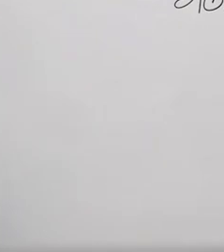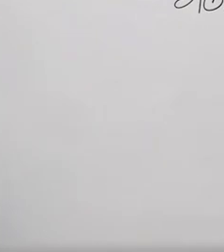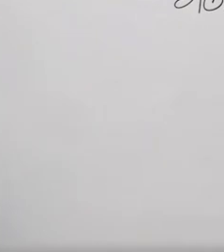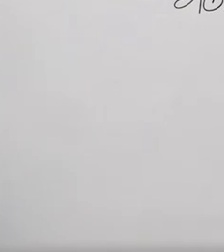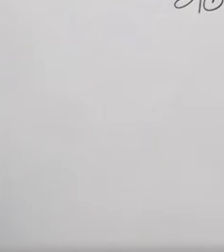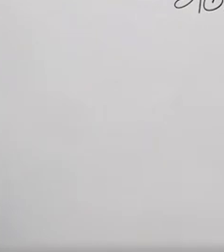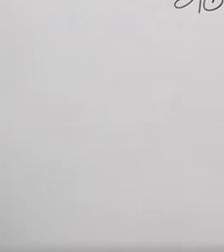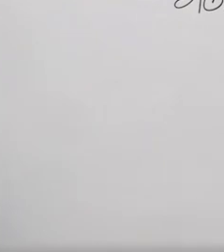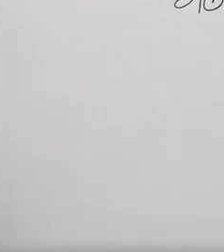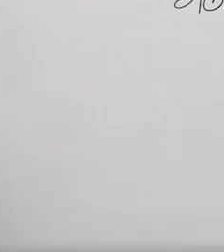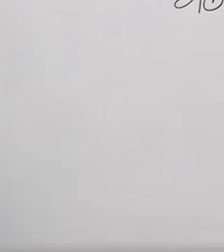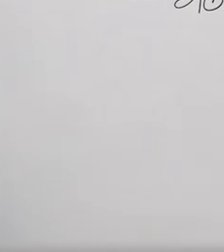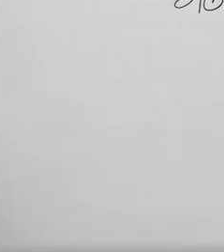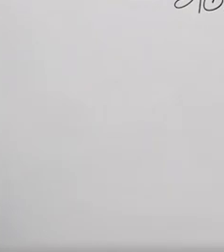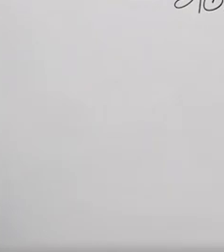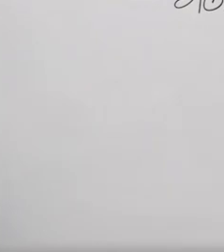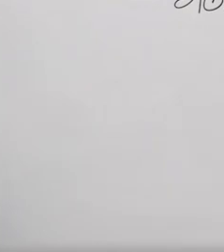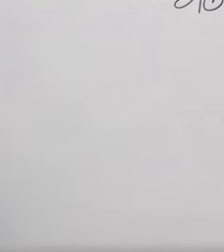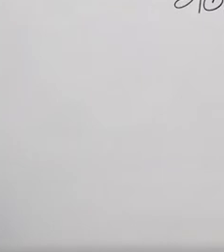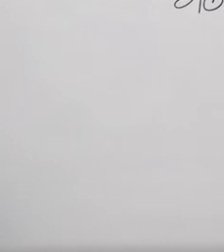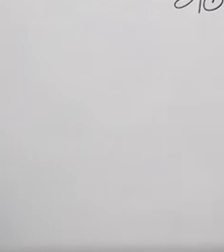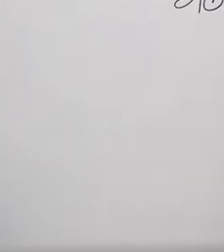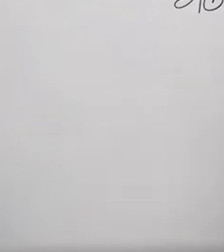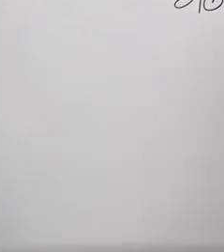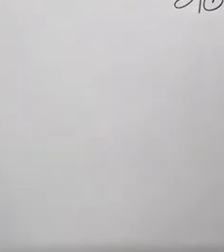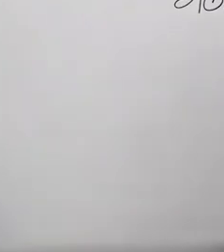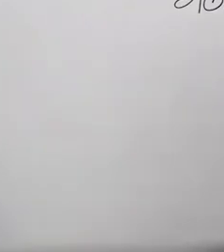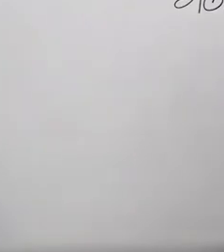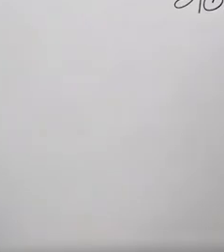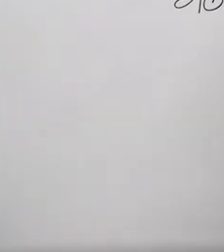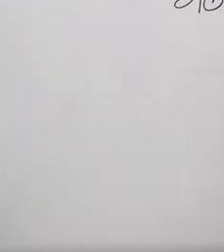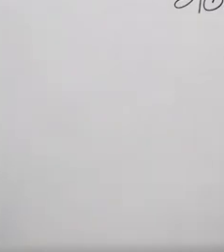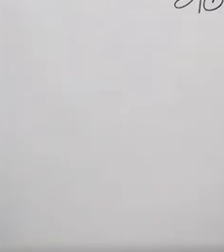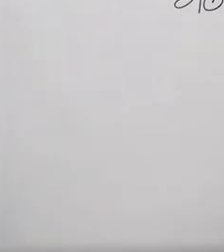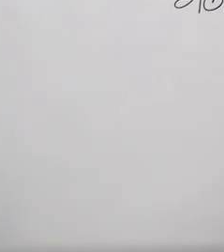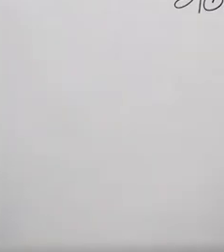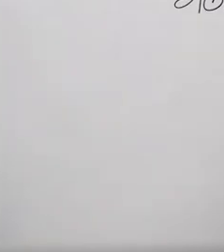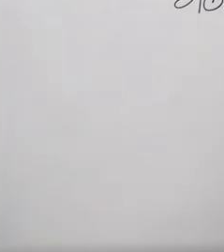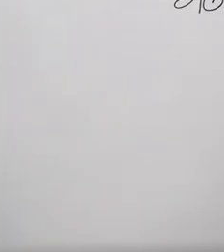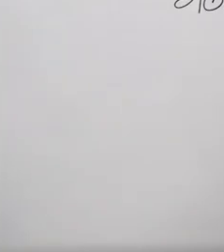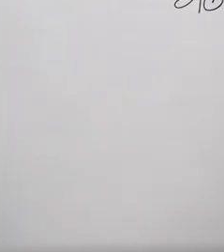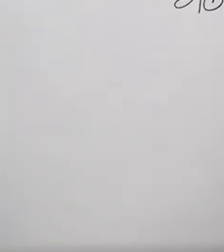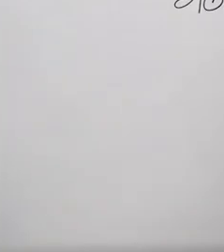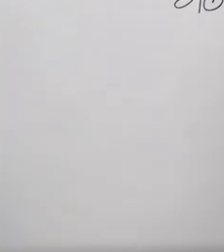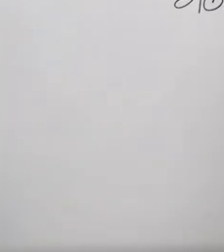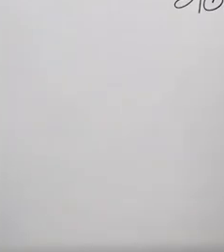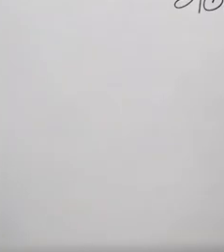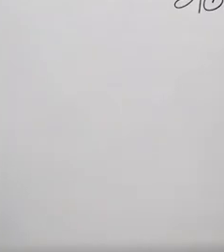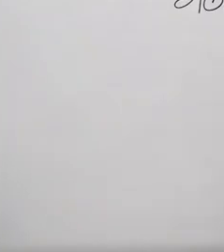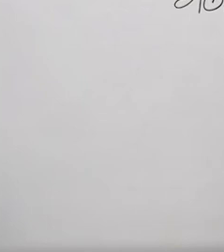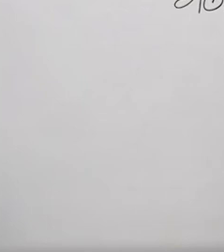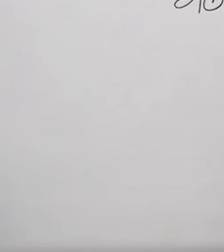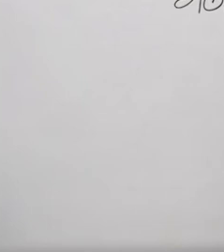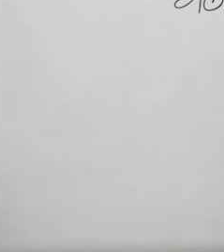அடுத்துள்ள கோணங்களின் கூடுதல் 180 டிகிரி எனில் அதை நேரிய கோண ஜோடிகள் அப்படின்னு சொல்வோம். என்ன